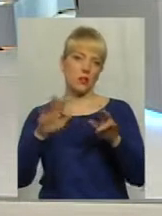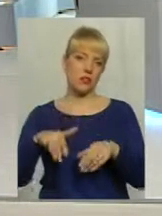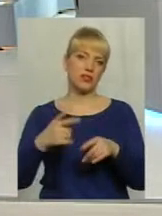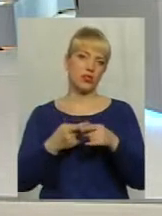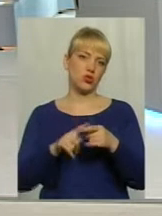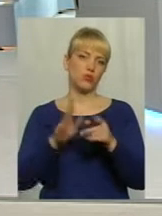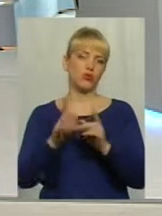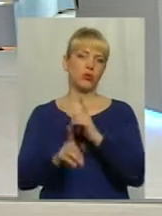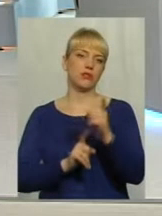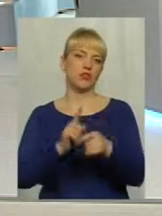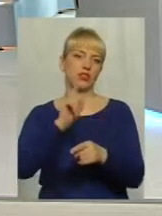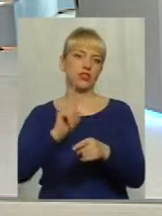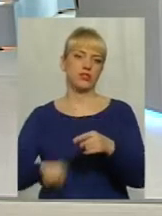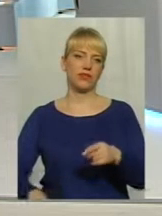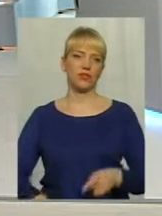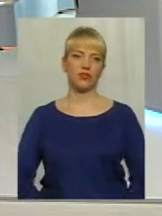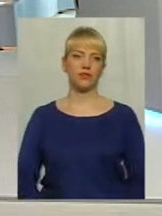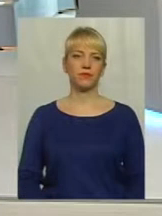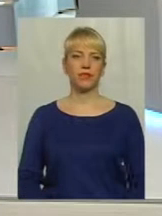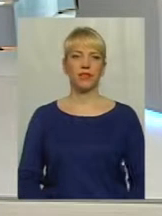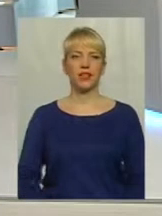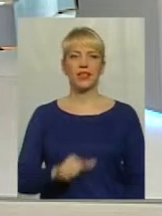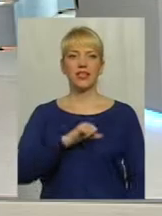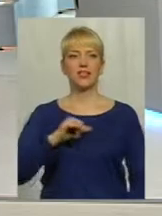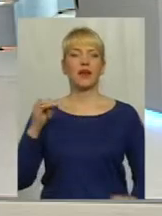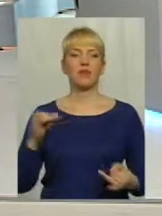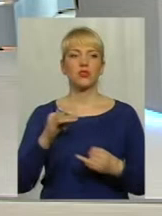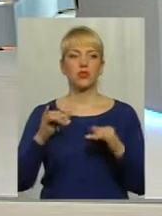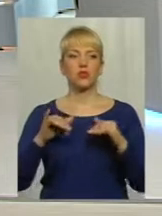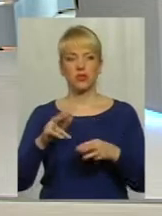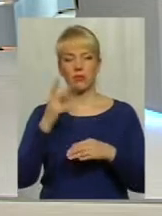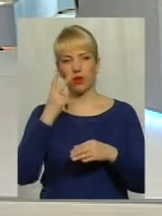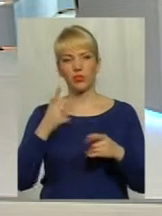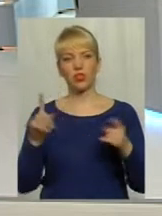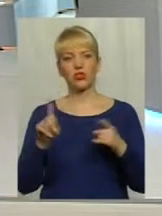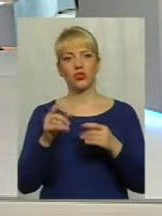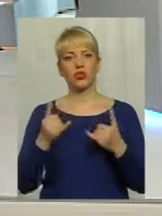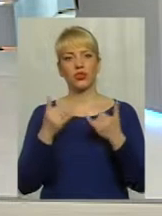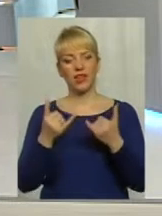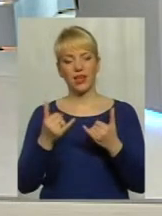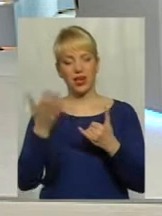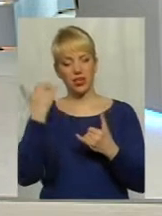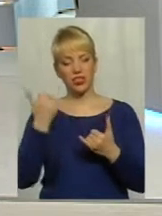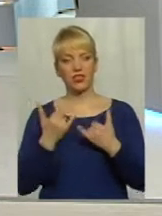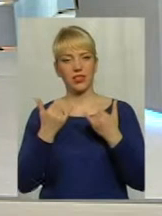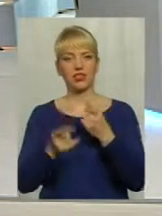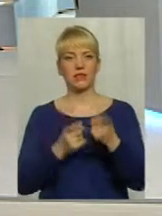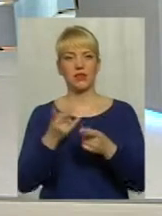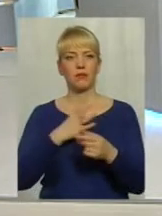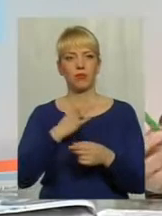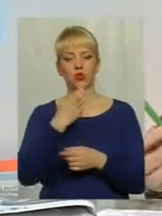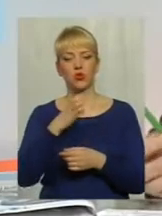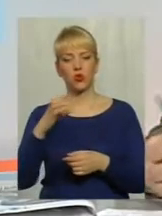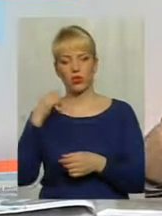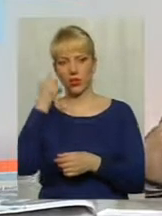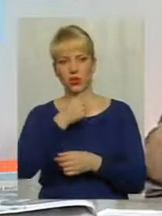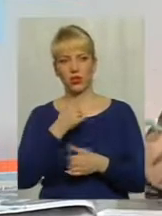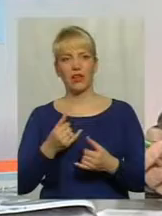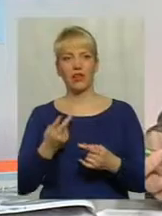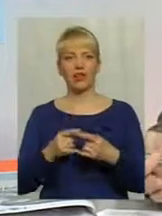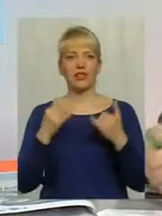наступають дуже швидко. Ну і сам історичний процес нам показує, що якщо раніше для змін потрібні були сотні років, то зараз